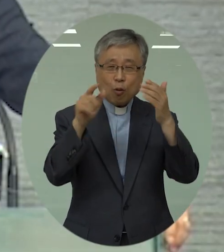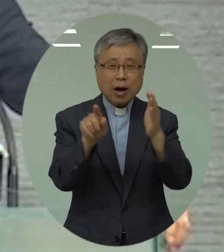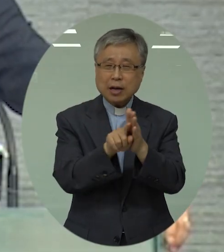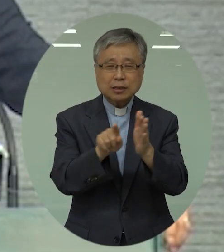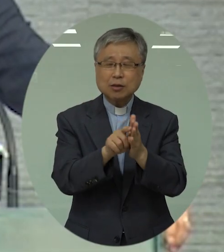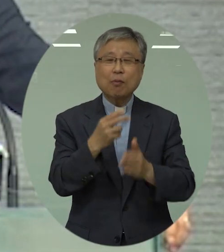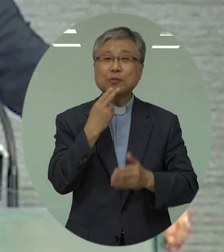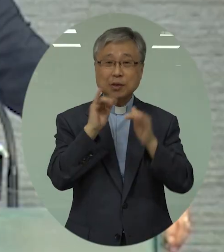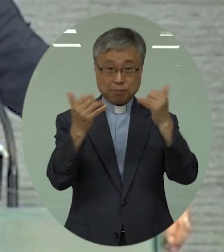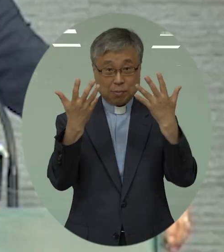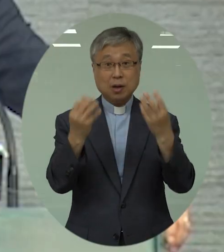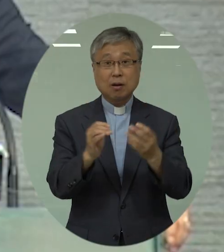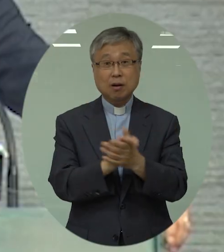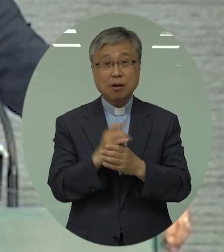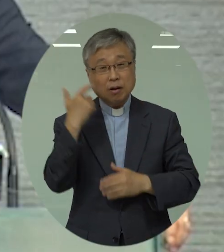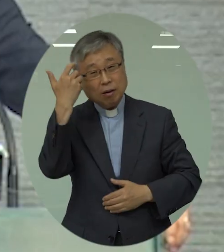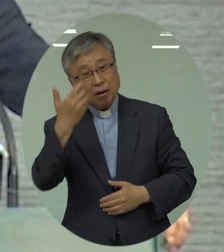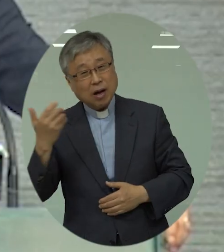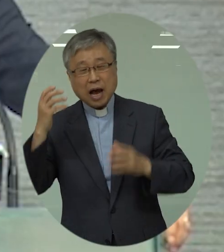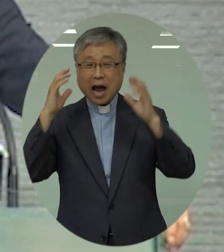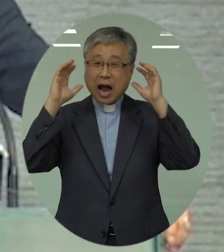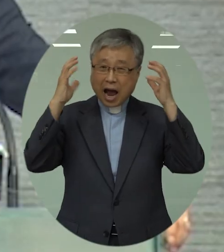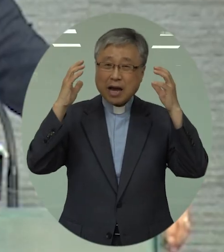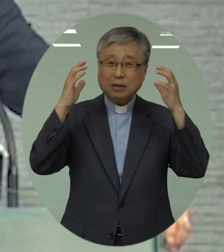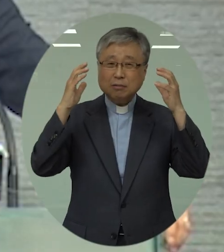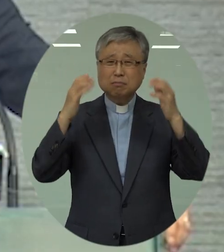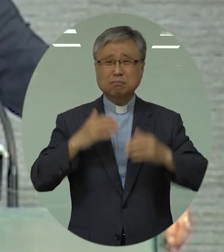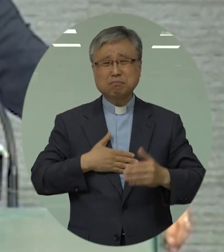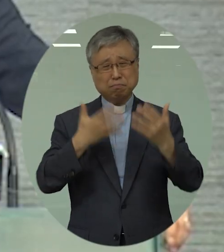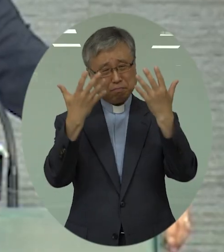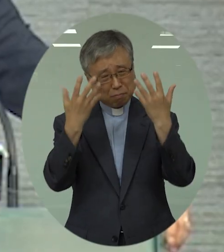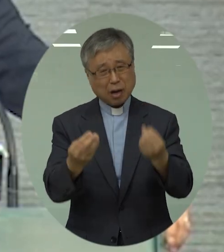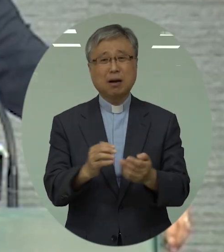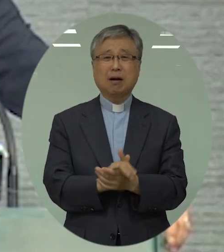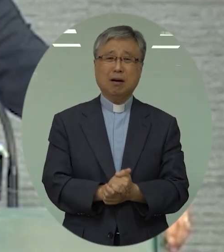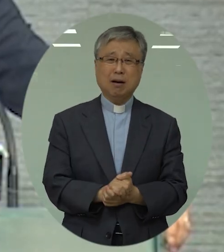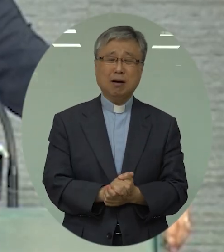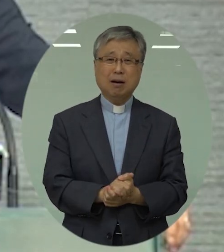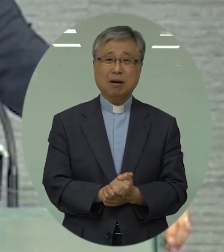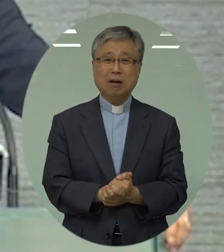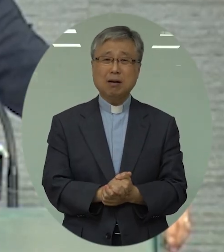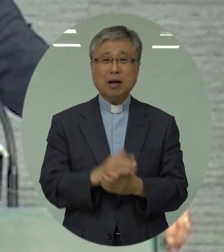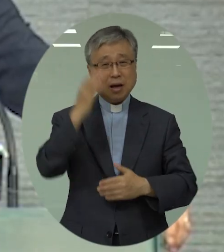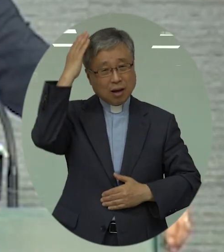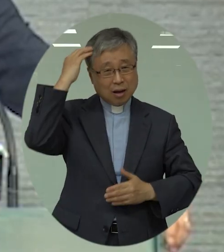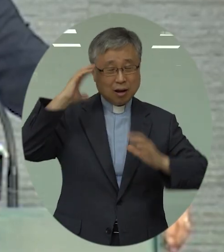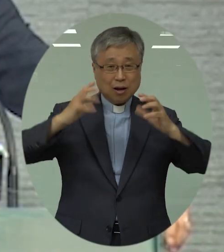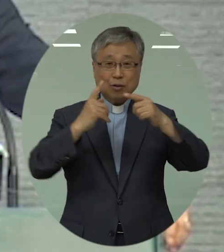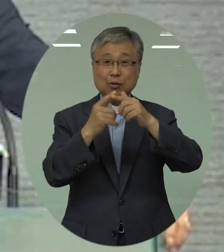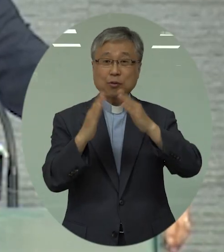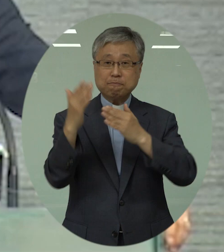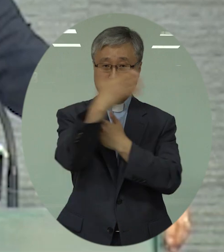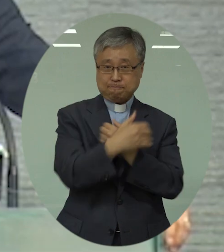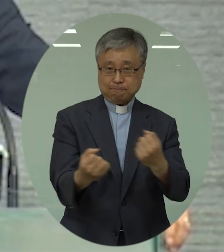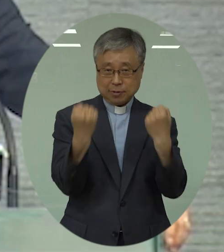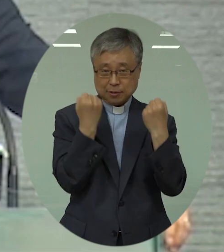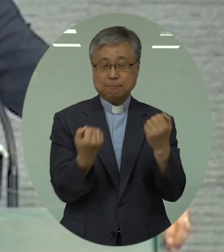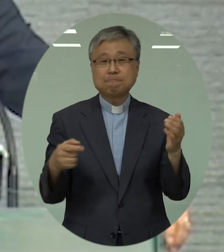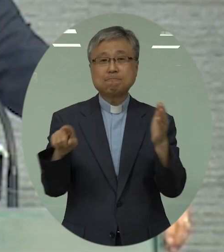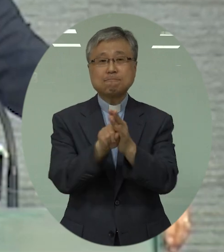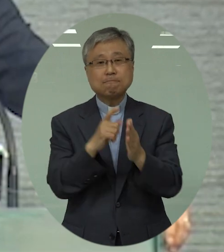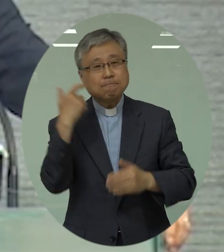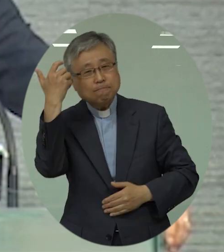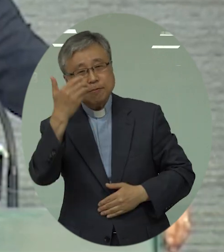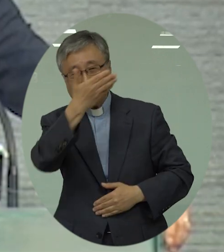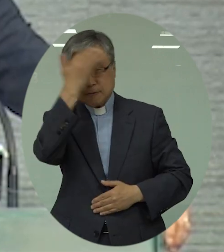구도자들도 많고 영적 아기와 아이들도 비일비재해요. 자, 한국 교회가 정말 건강해지려면